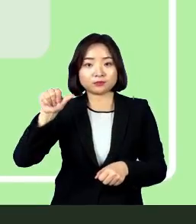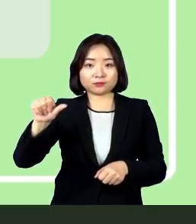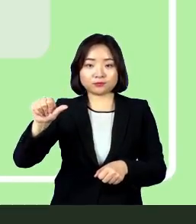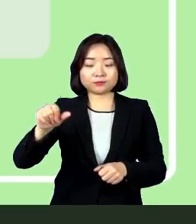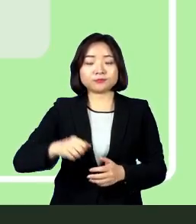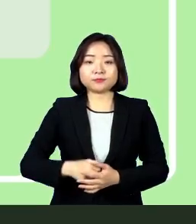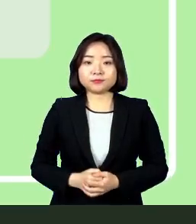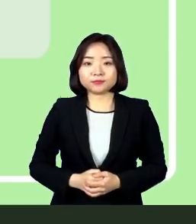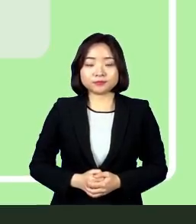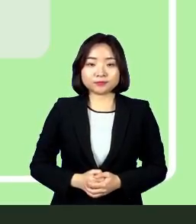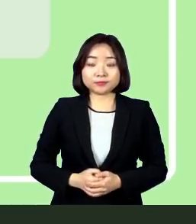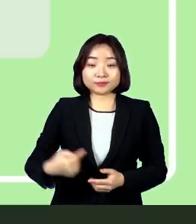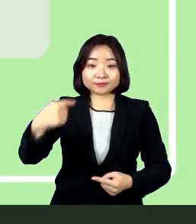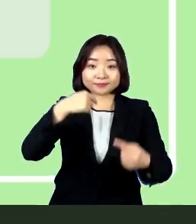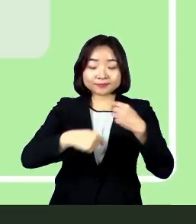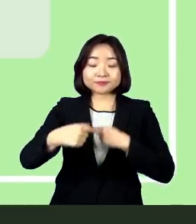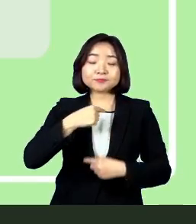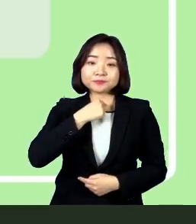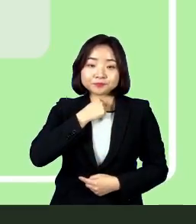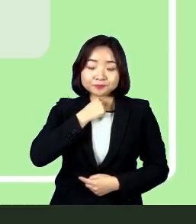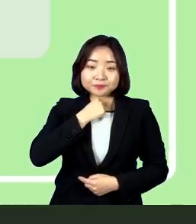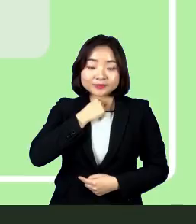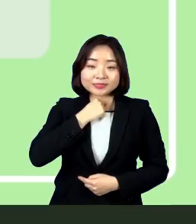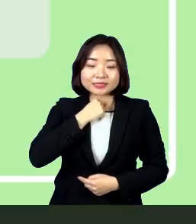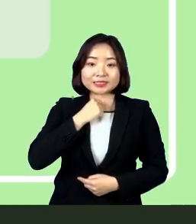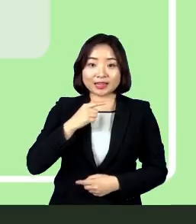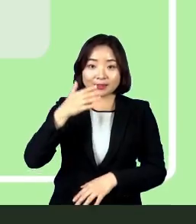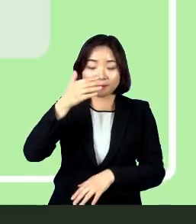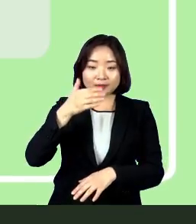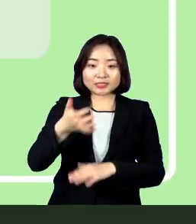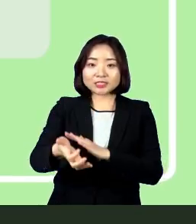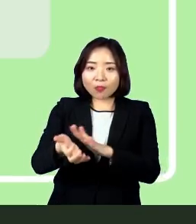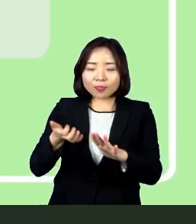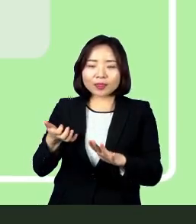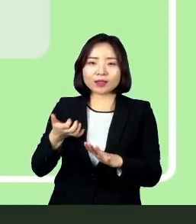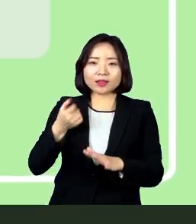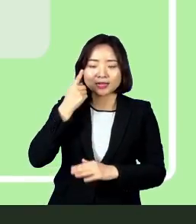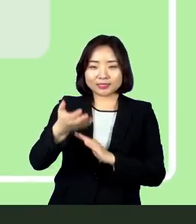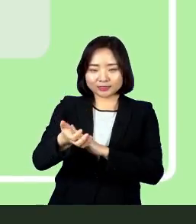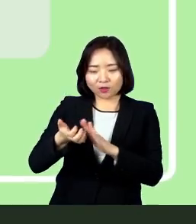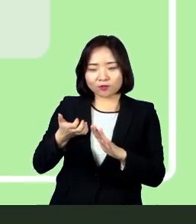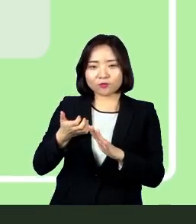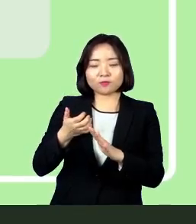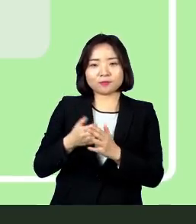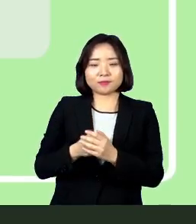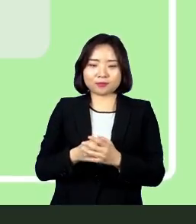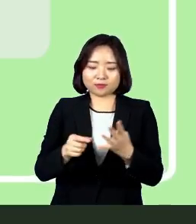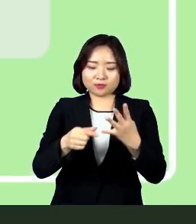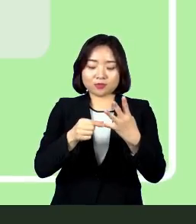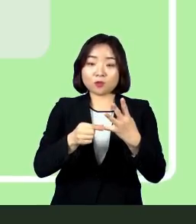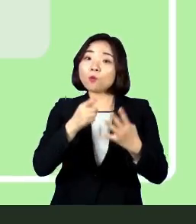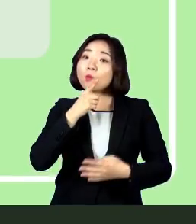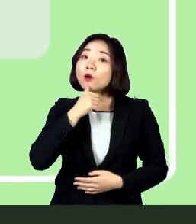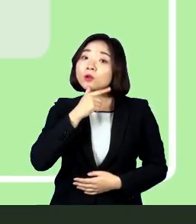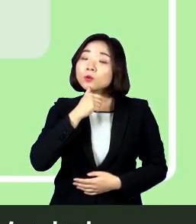진행되는데요. 신청은 참여를 희망하는 날의 전월 마지막 주 월요일 오후 2시부터 전화로 선착순